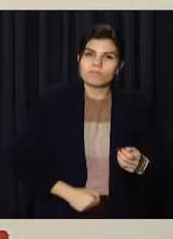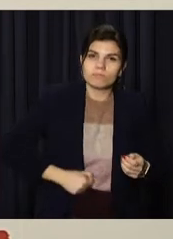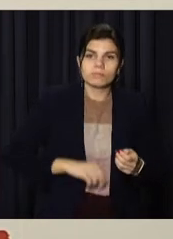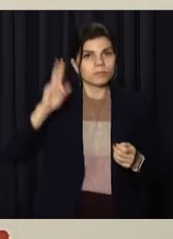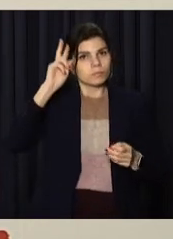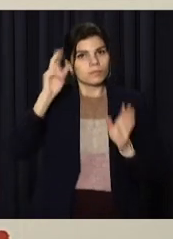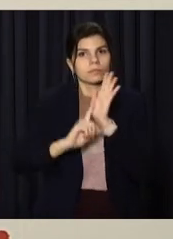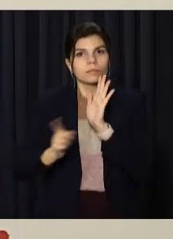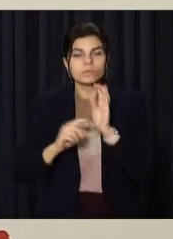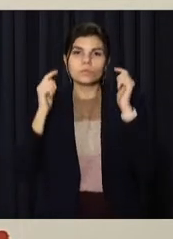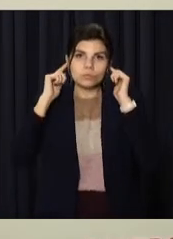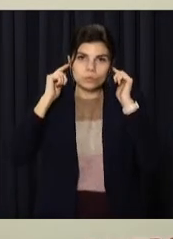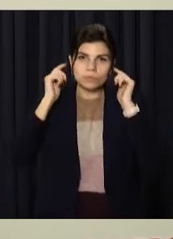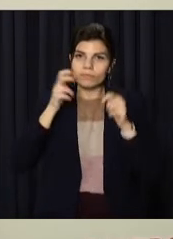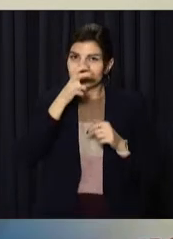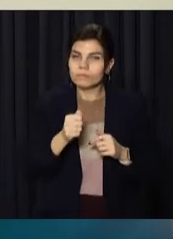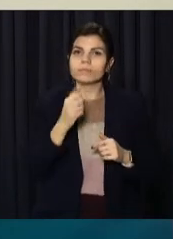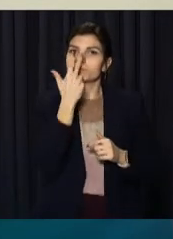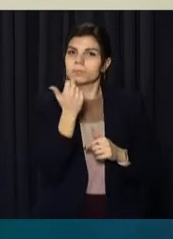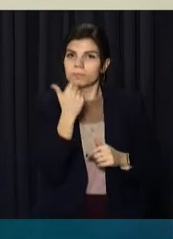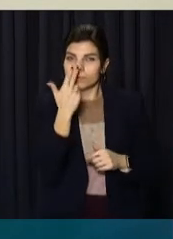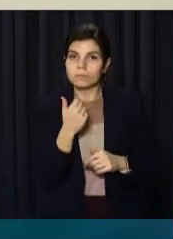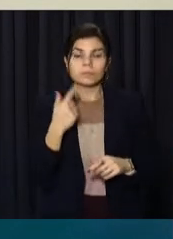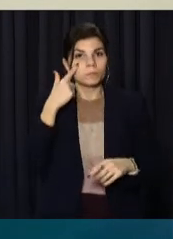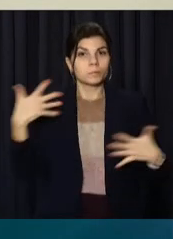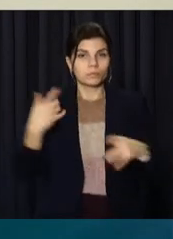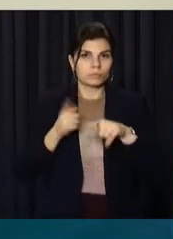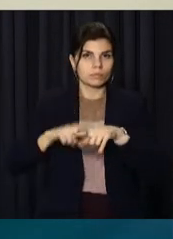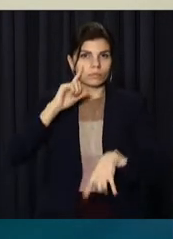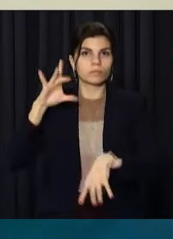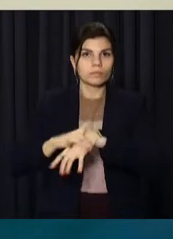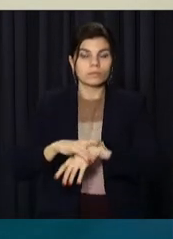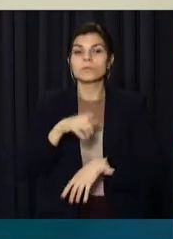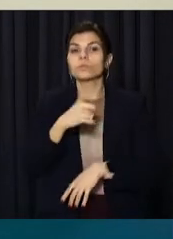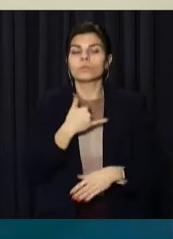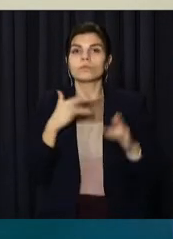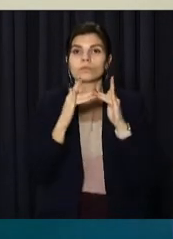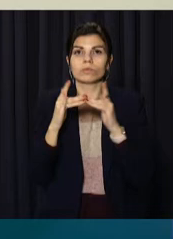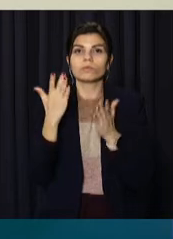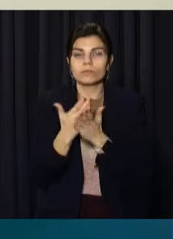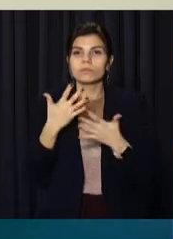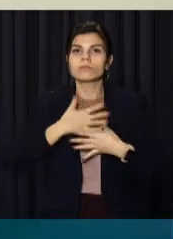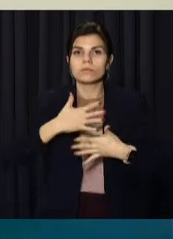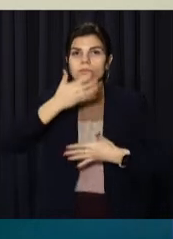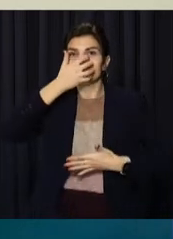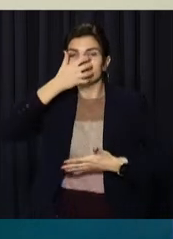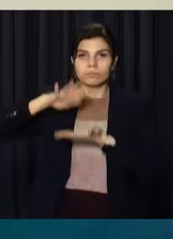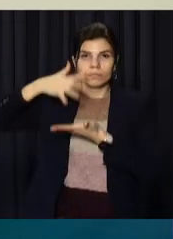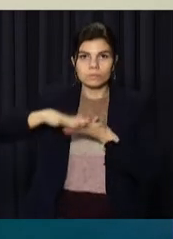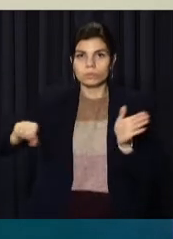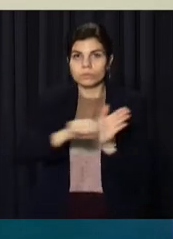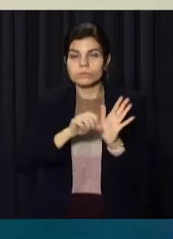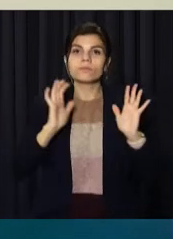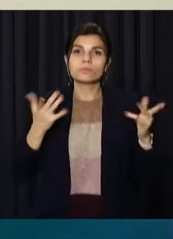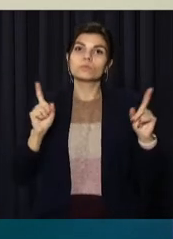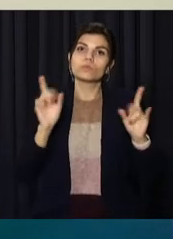послабление стула, боль в ушах, насморк. У нас все койки оснащены централизованной подачей кислорода. Запас кислорода у нас достаточный для приема